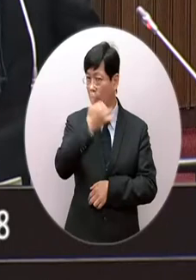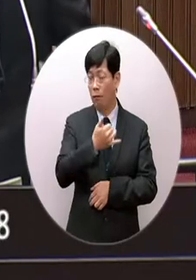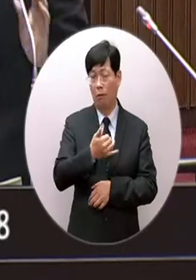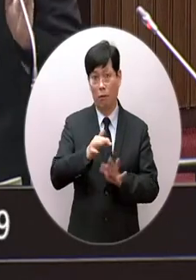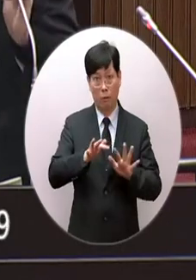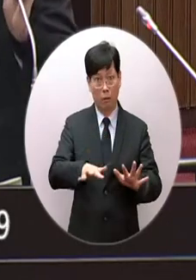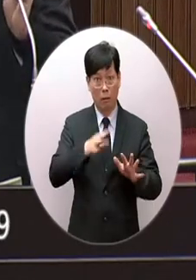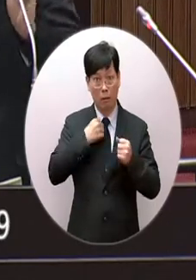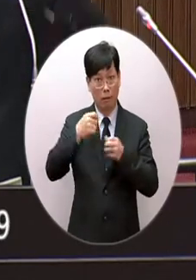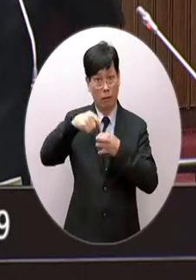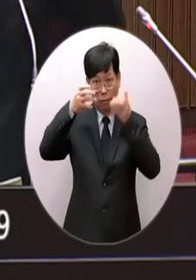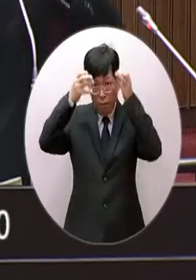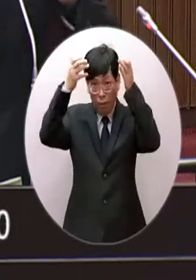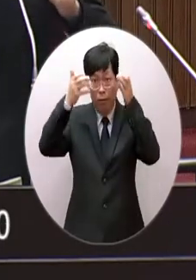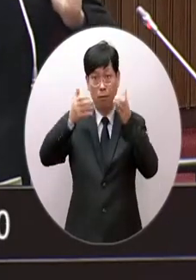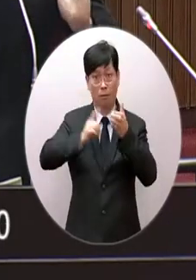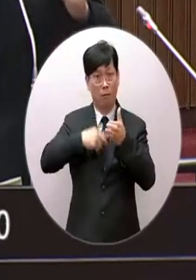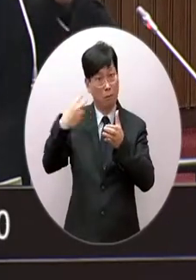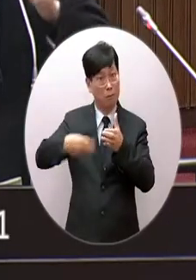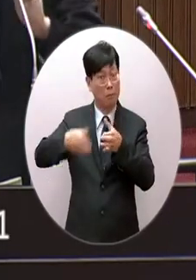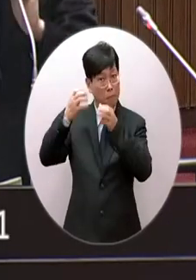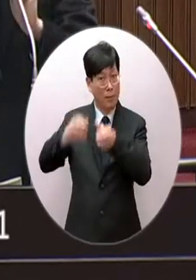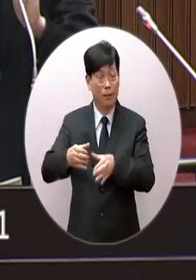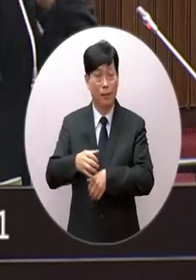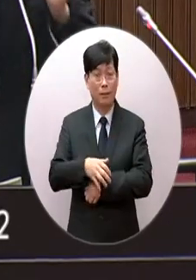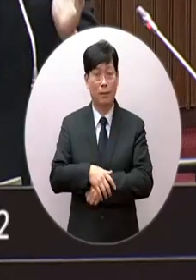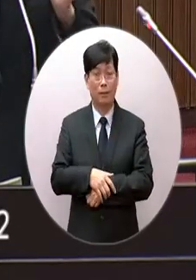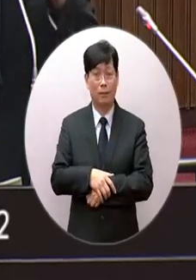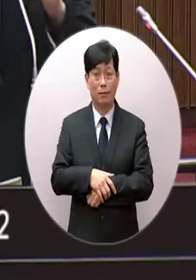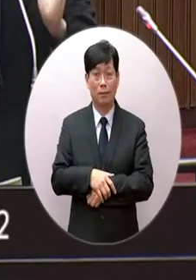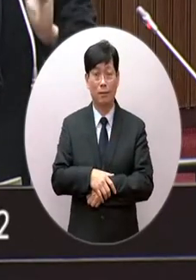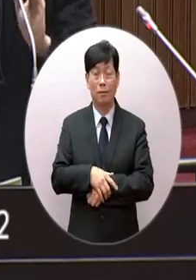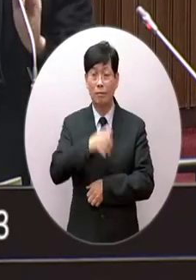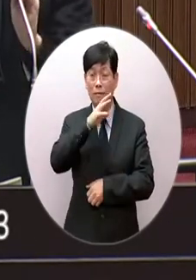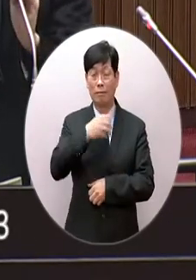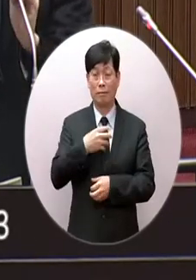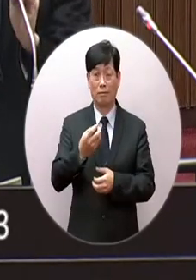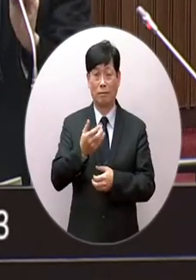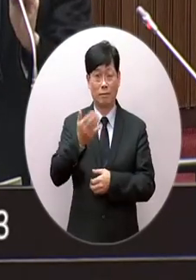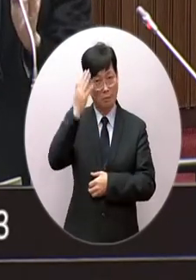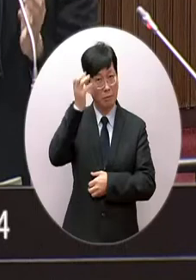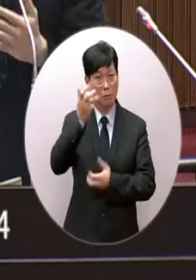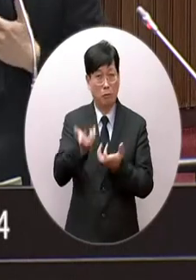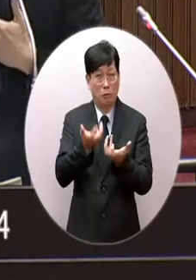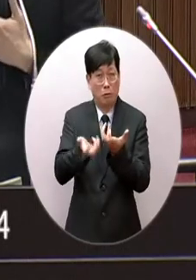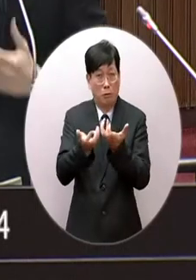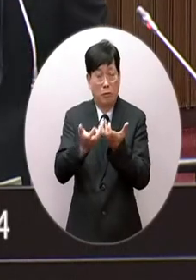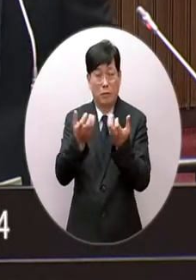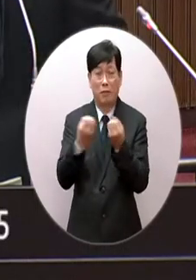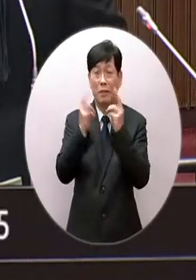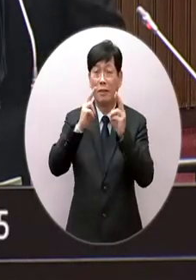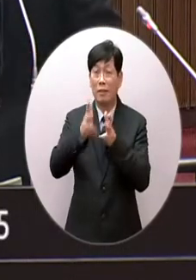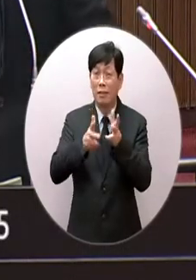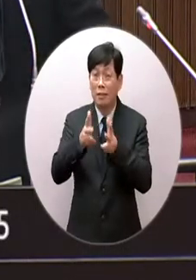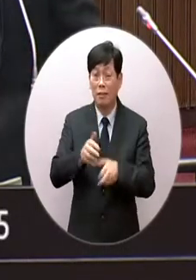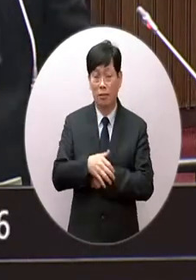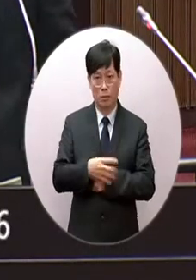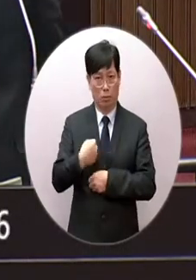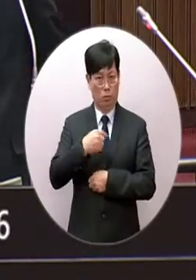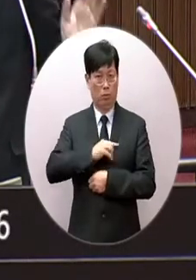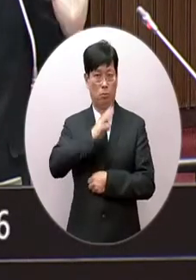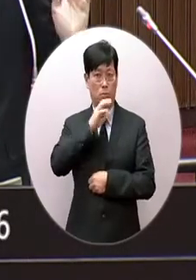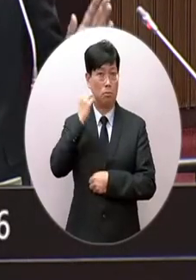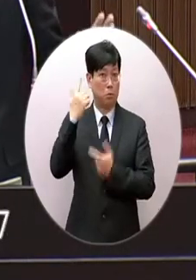在深澳要盖一个深澳燃煤发电厂，分析来自新